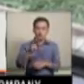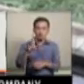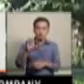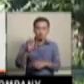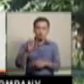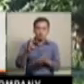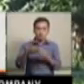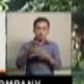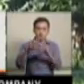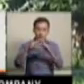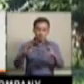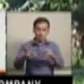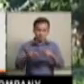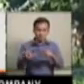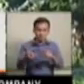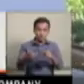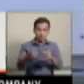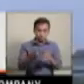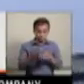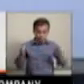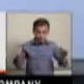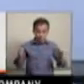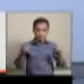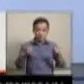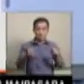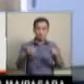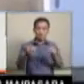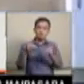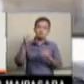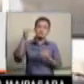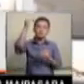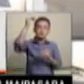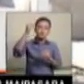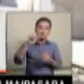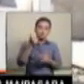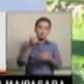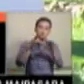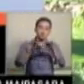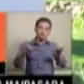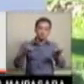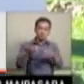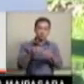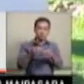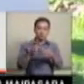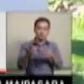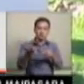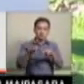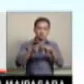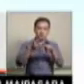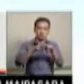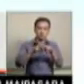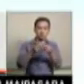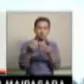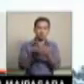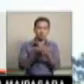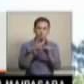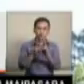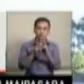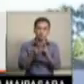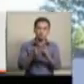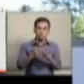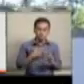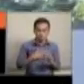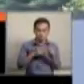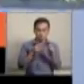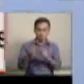house. Pero kung gusto nyo ng mas malaki, pwede itong pataasan ng hanggang 10 palapag o dugtungan ng panibagong unit. At kung gusto nyo